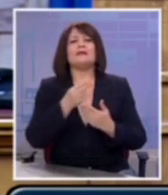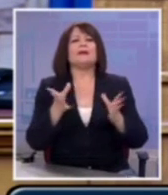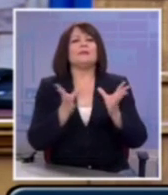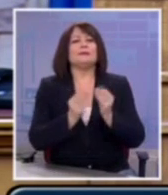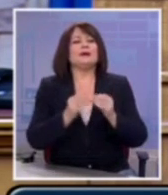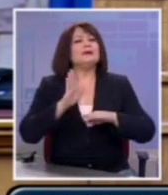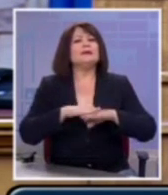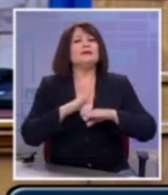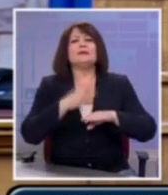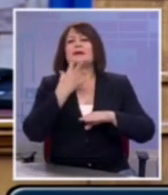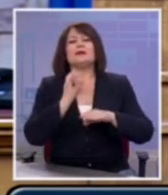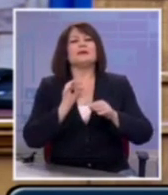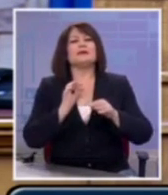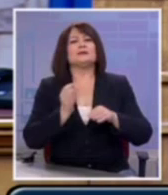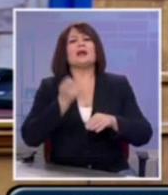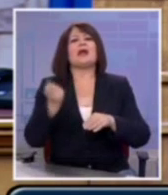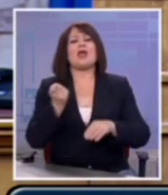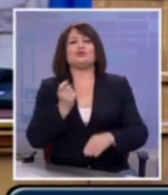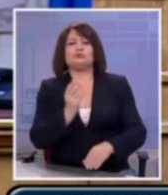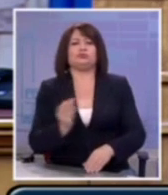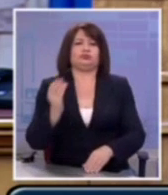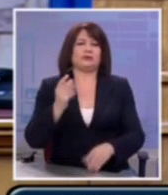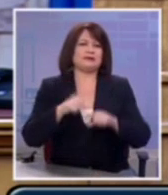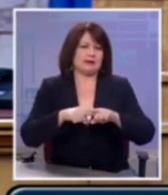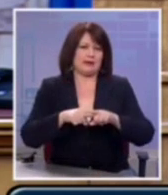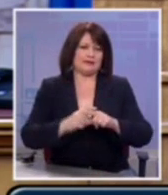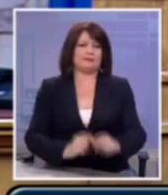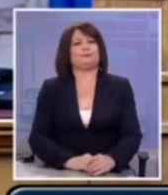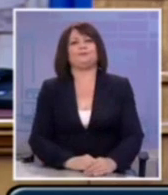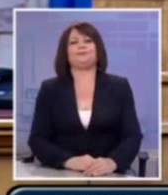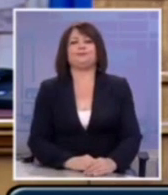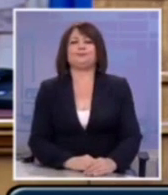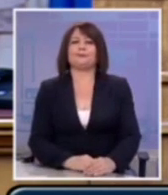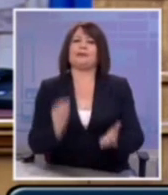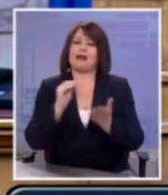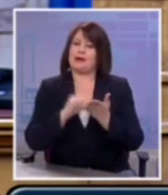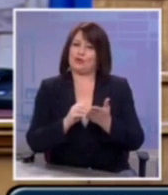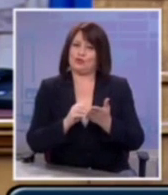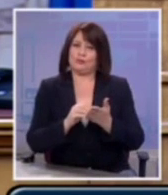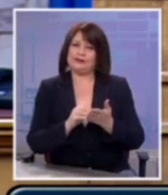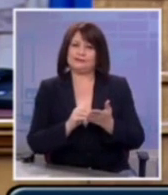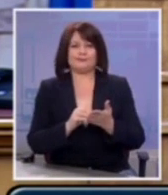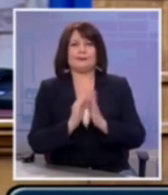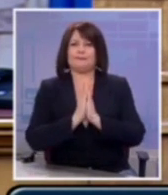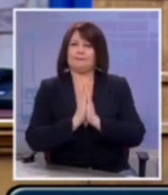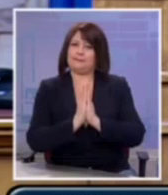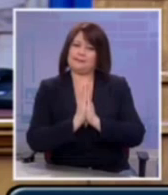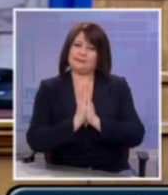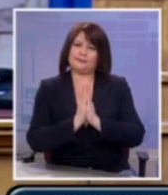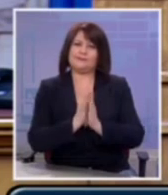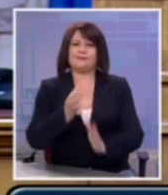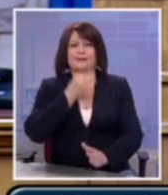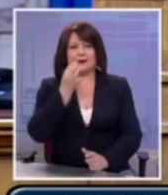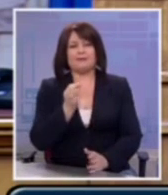που οδήγησαν στη διαμόρφωση του δημόσιου χρέους της χώρας μας. Όπως επίσης, παρακαλώ να